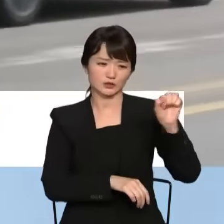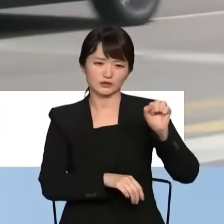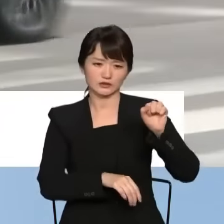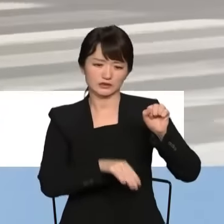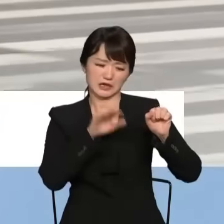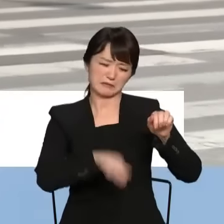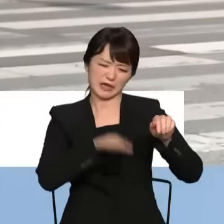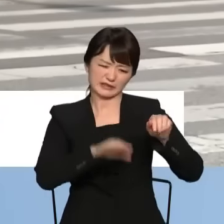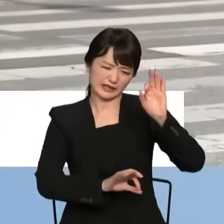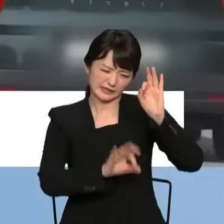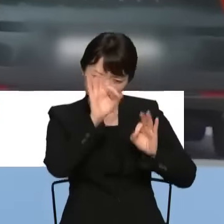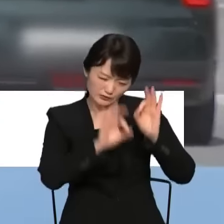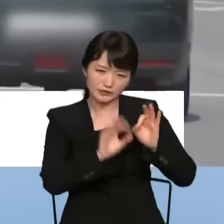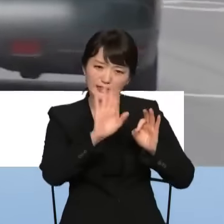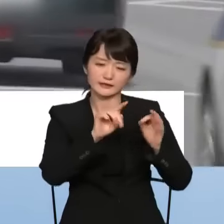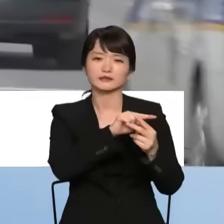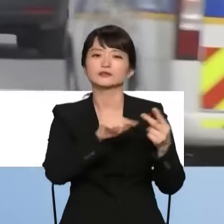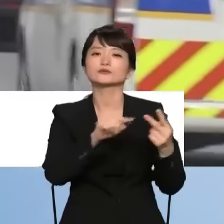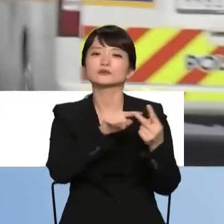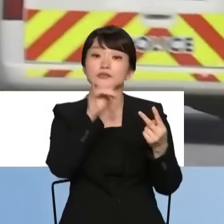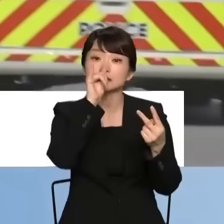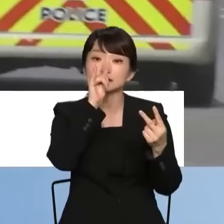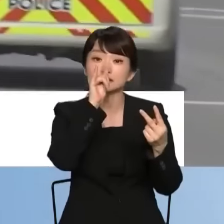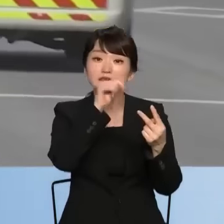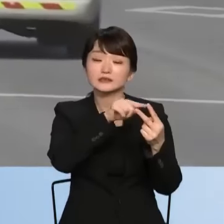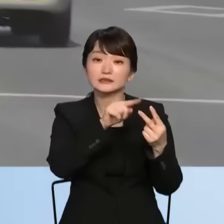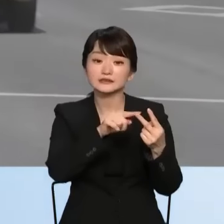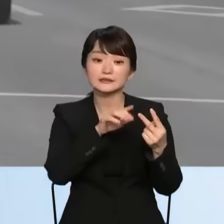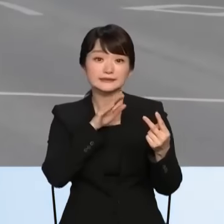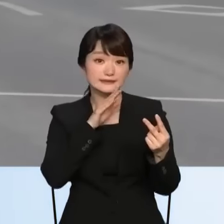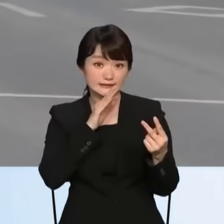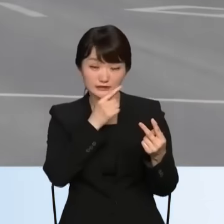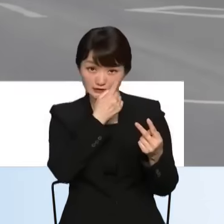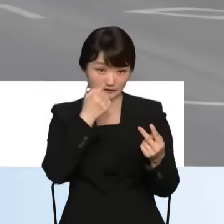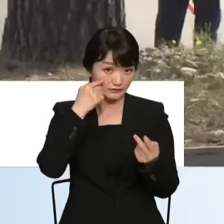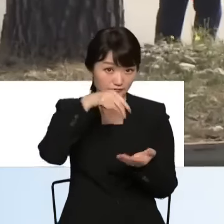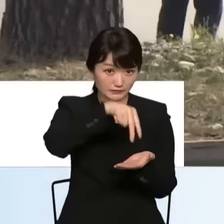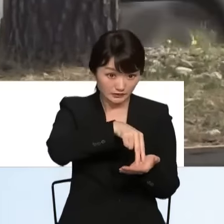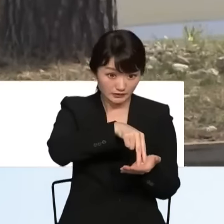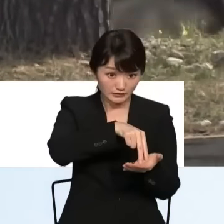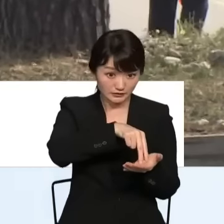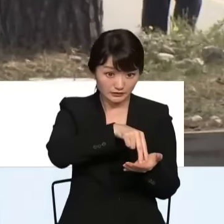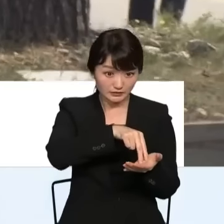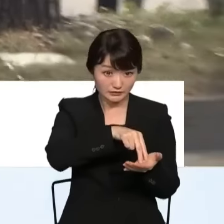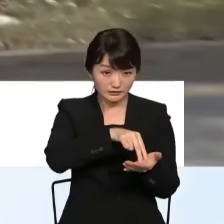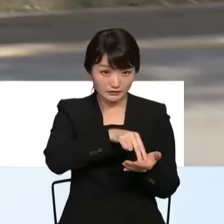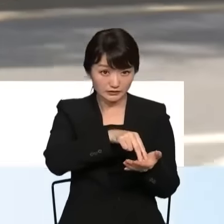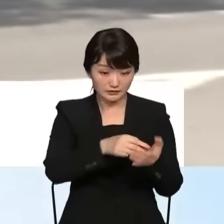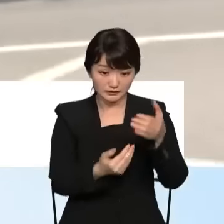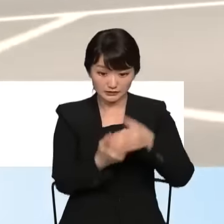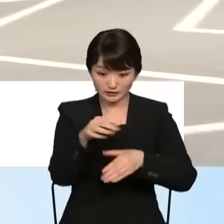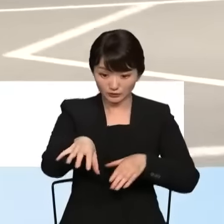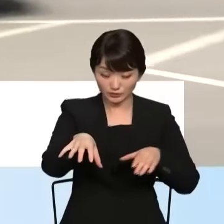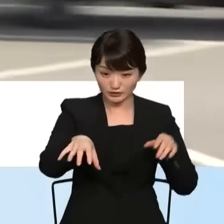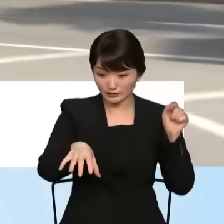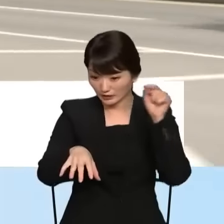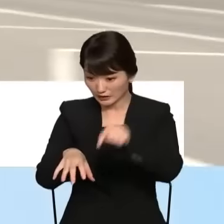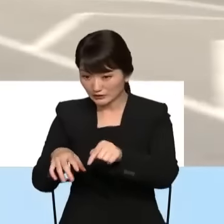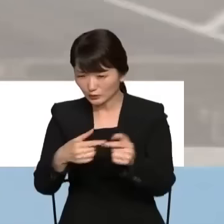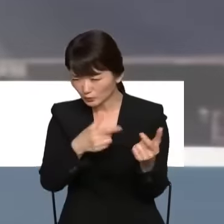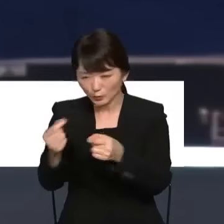조작이 아니라는 점이 두 가지를 어 실증적으로 입증하고자 사고 현장에서 제연 실험을 하게